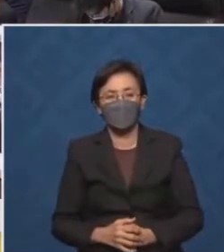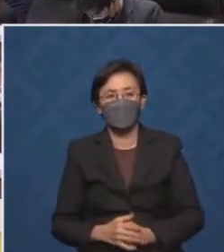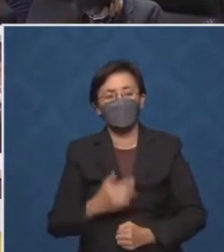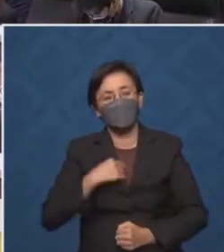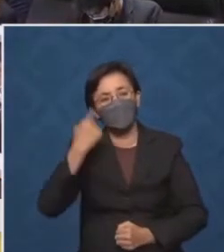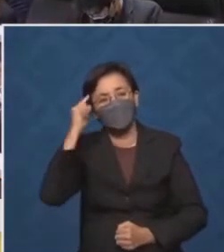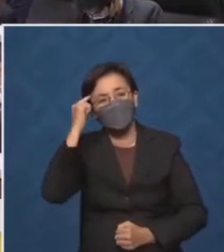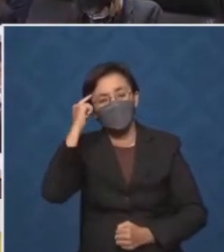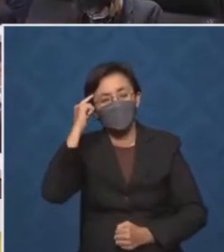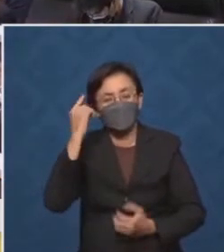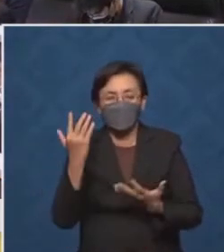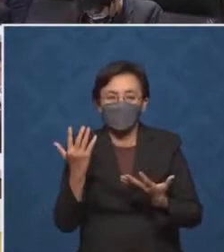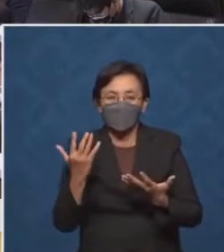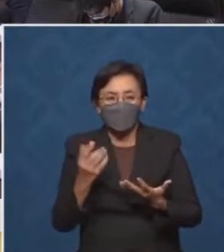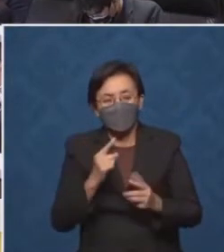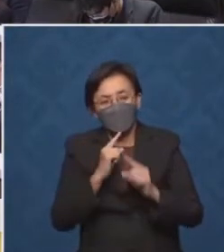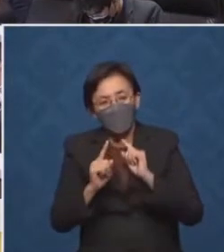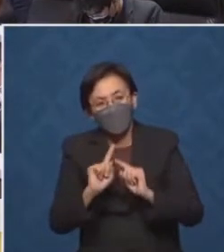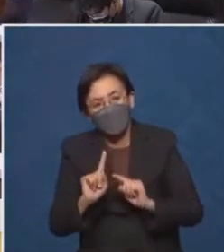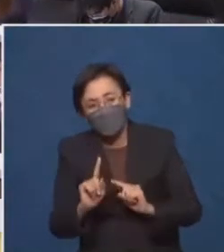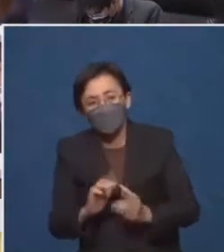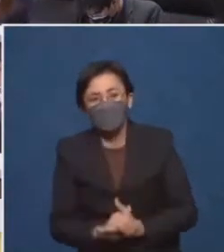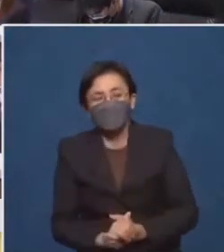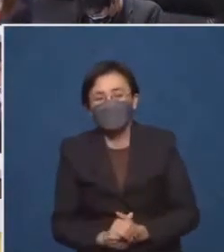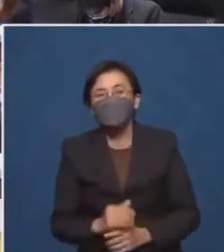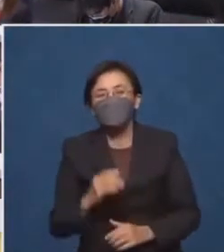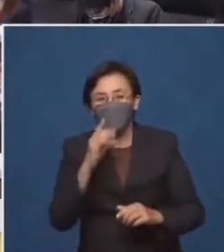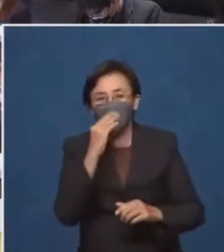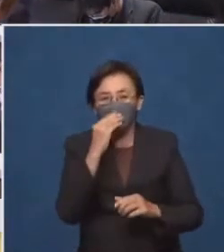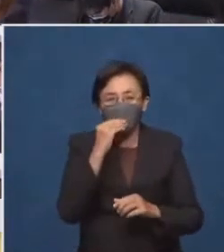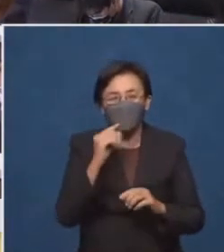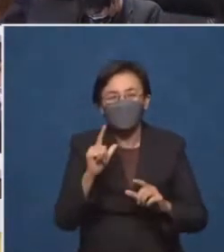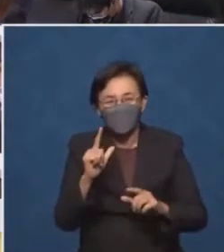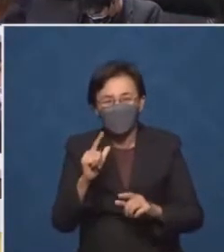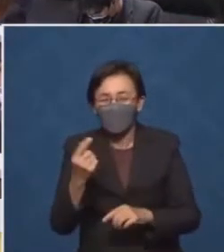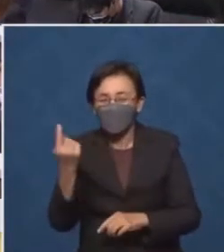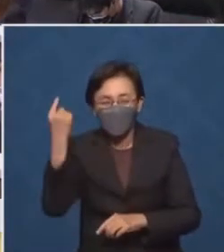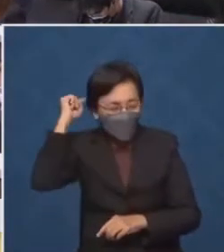ผมไมรู้วาจะใช้คำว่า ต่อหน้ามoraภาพรหลตะโก